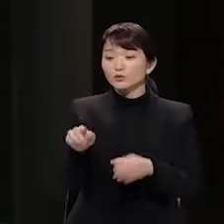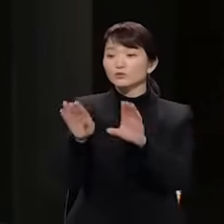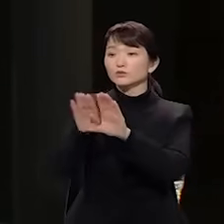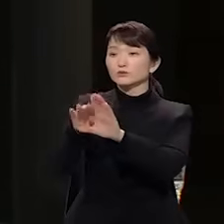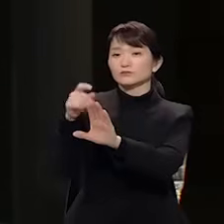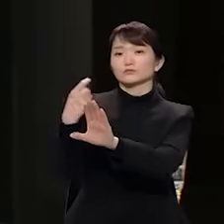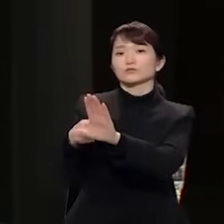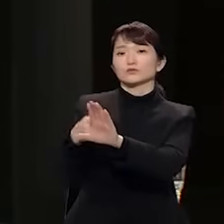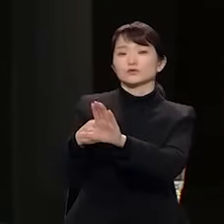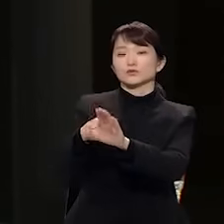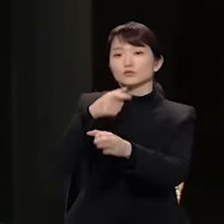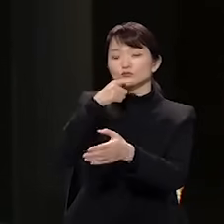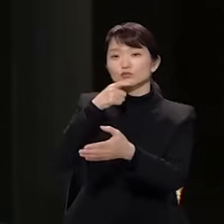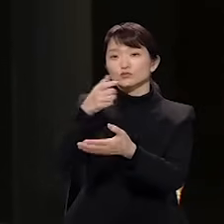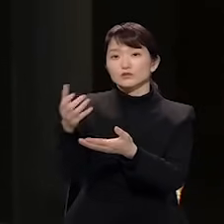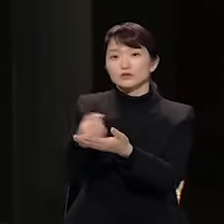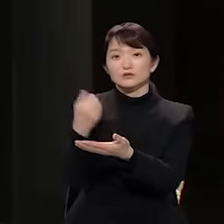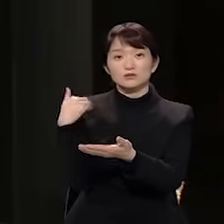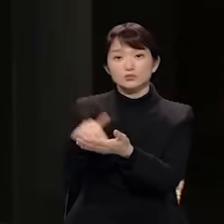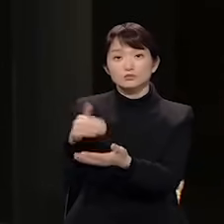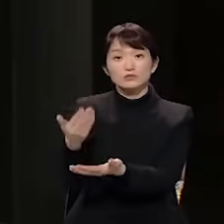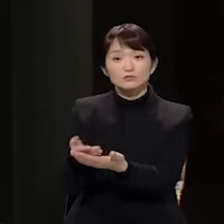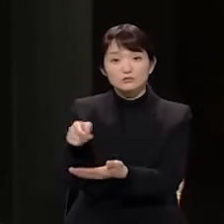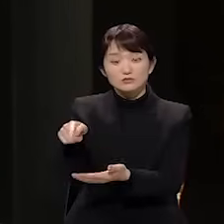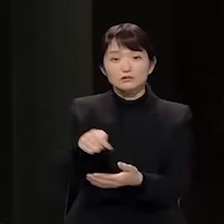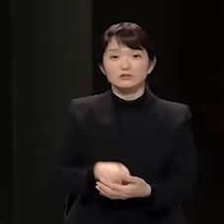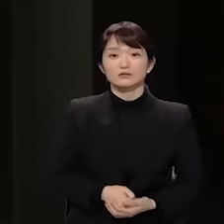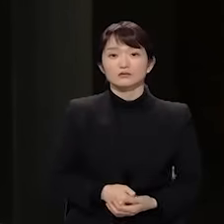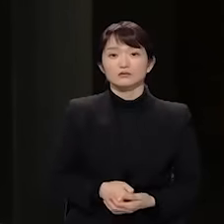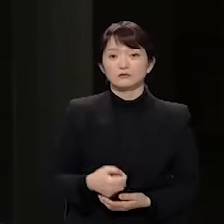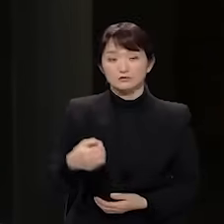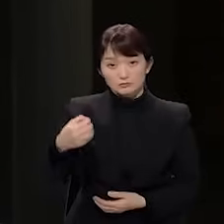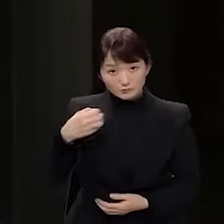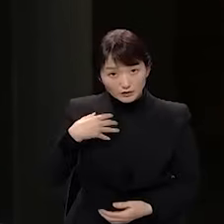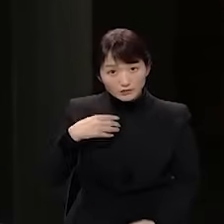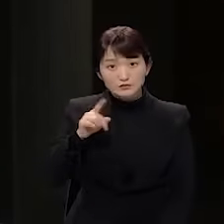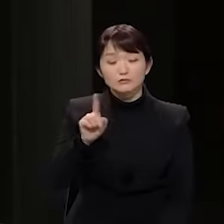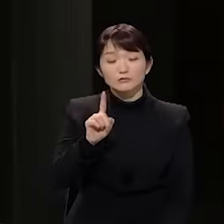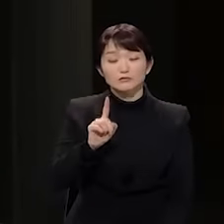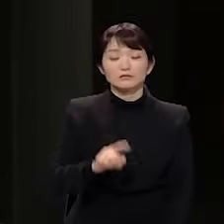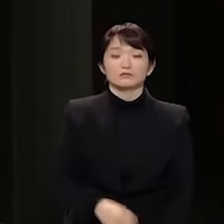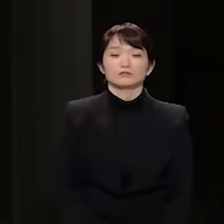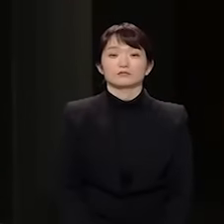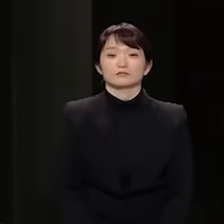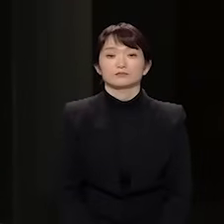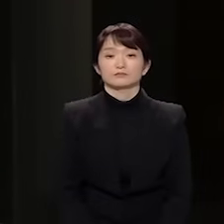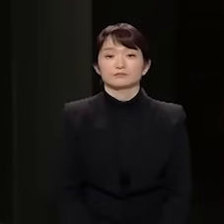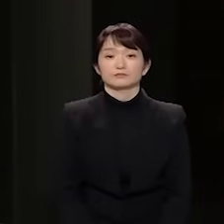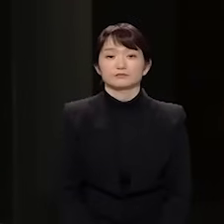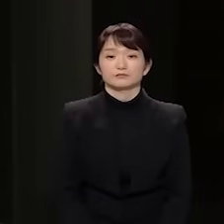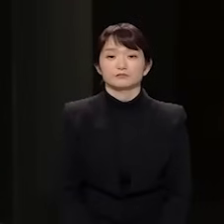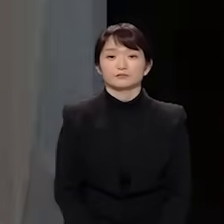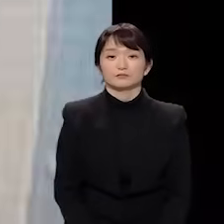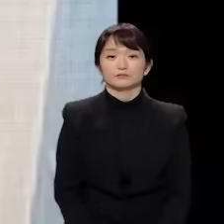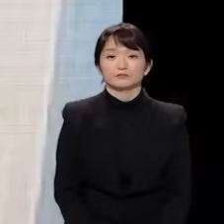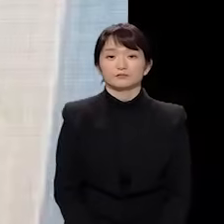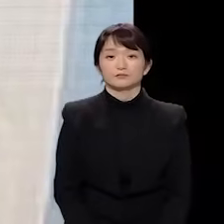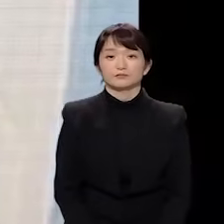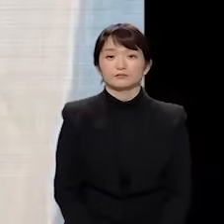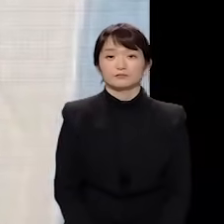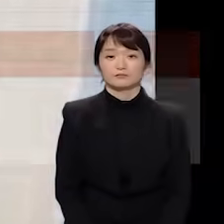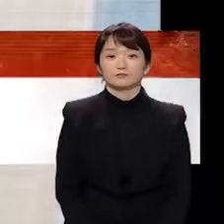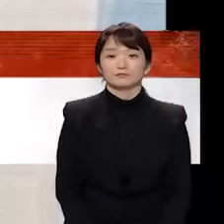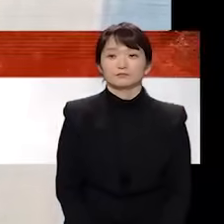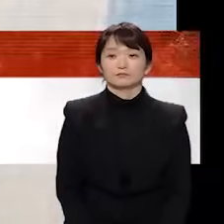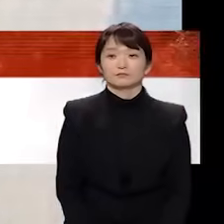가져간 생수 돌려 주세요 했는데 이런 반응을 들었습니다 제보자분 얘기 직접 들어보시죠